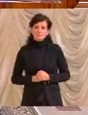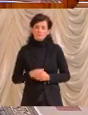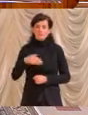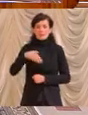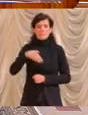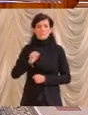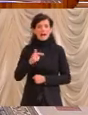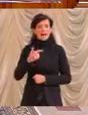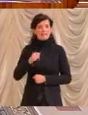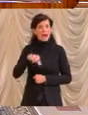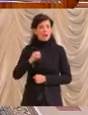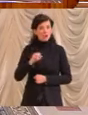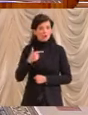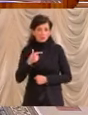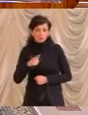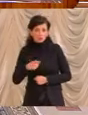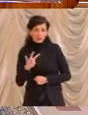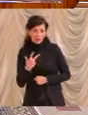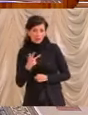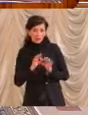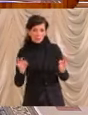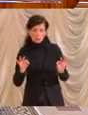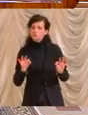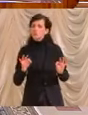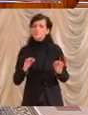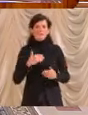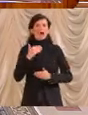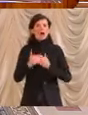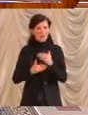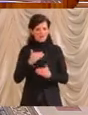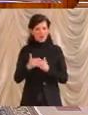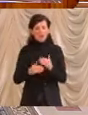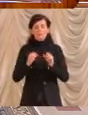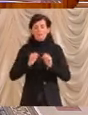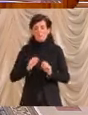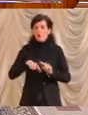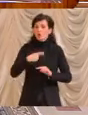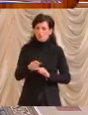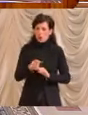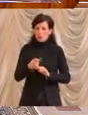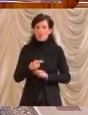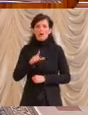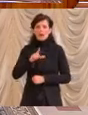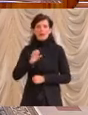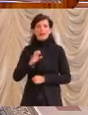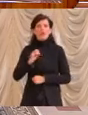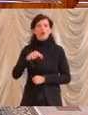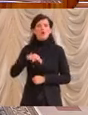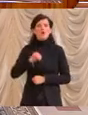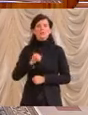Matano TG3, andiamo avanti, vediamo se poi recuperiamo Matano. Leoni Sky.